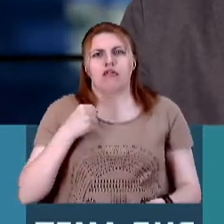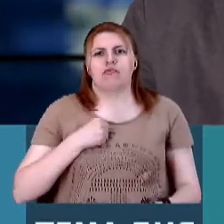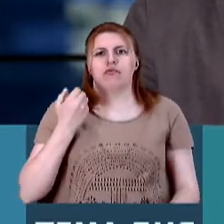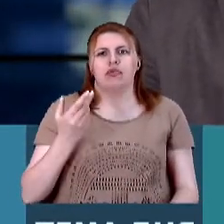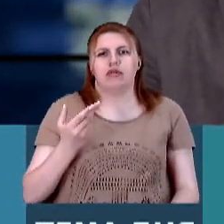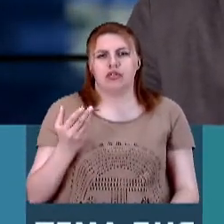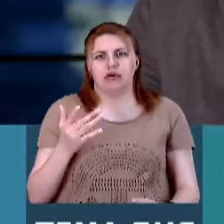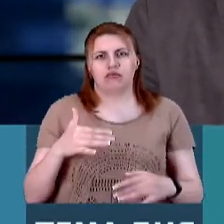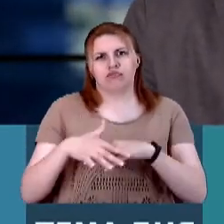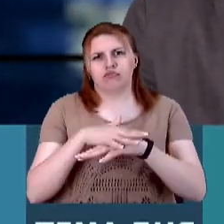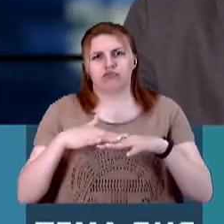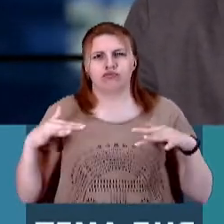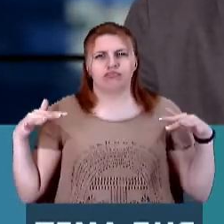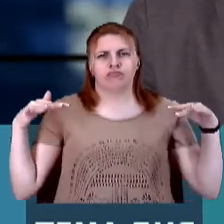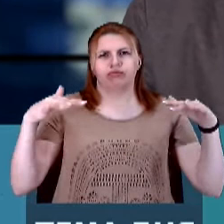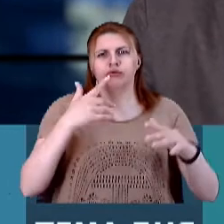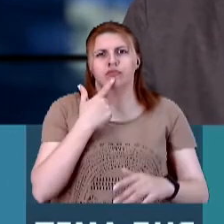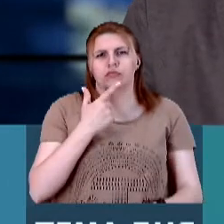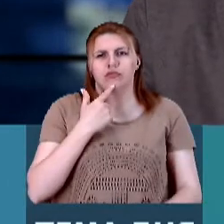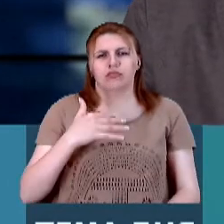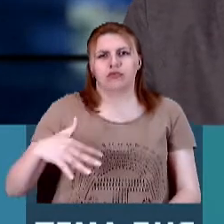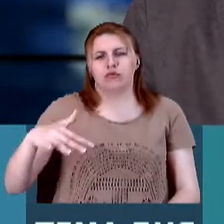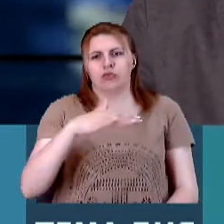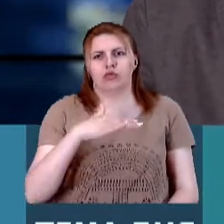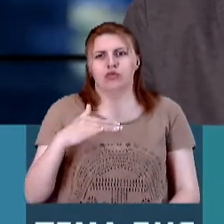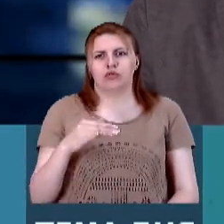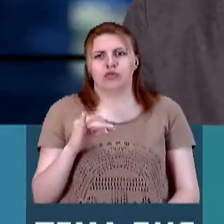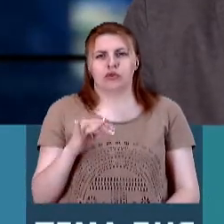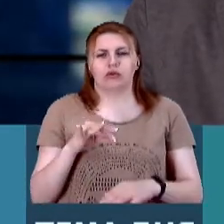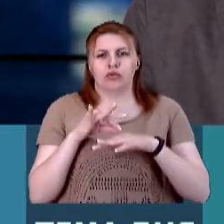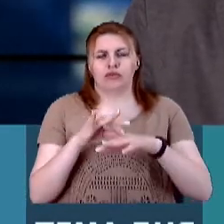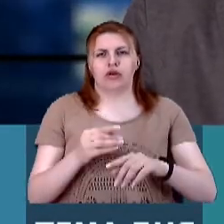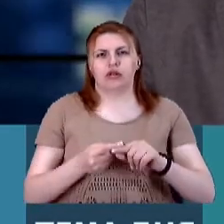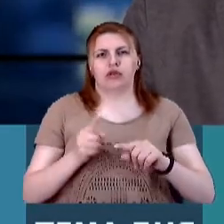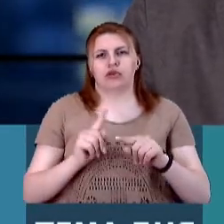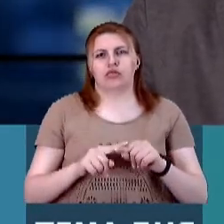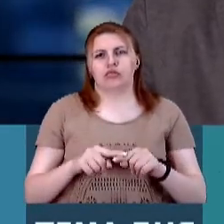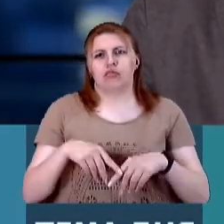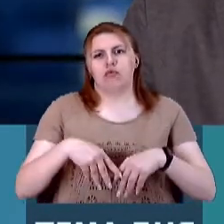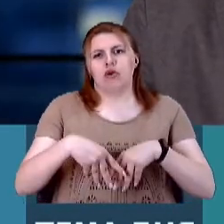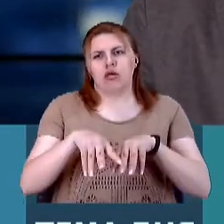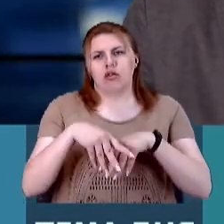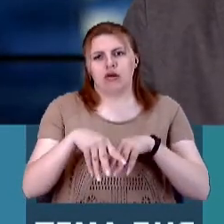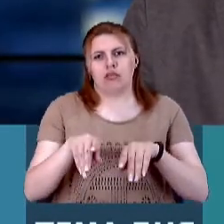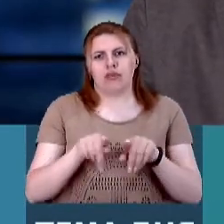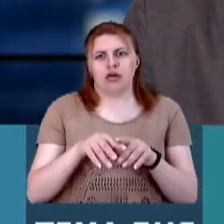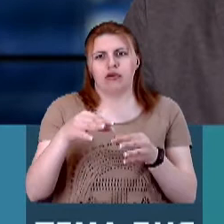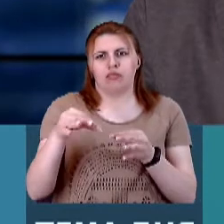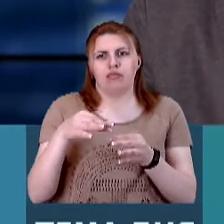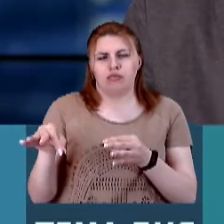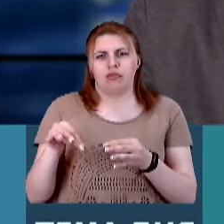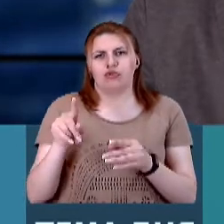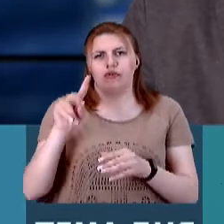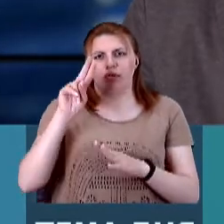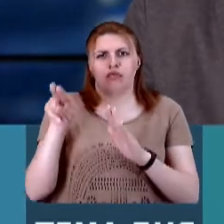людей на Червону площу, і заодно паралельно провести ці паради і в сателітних утвореннях, які вони контролюють, як